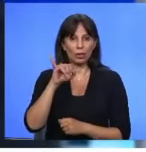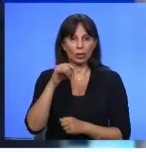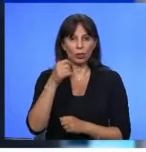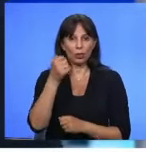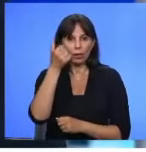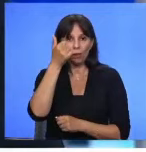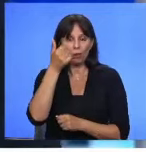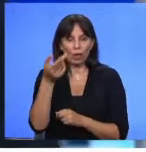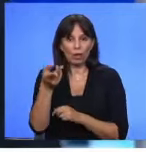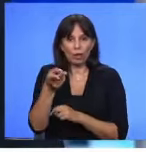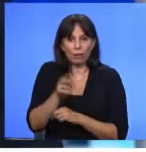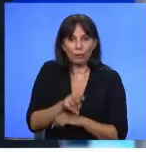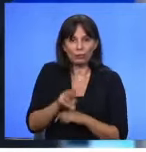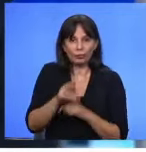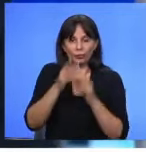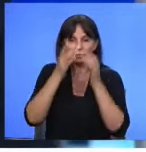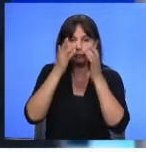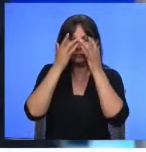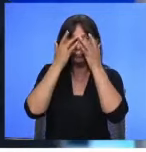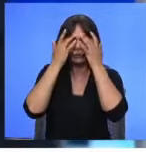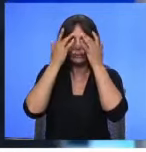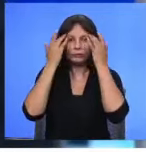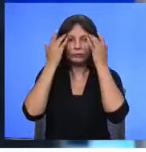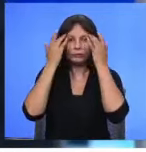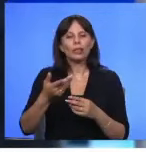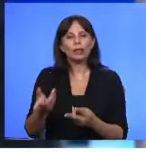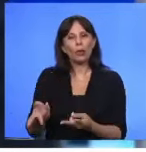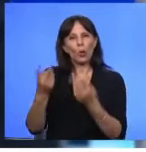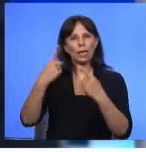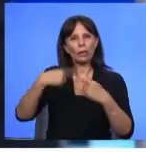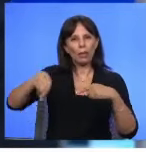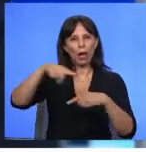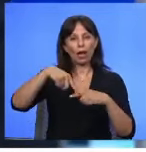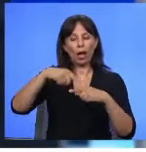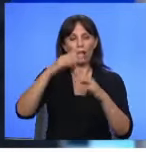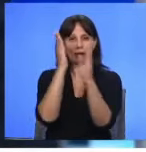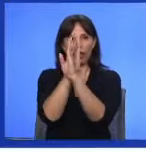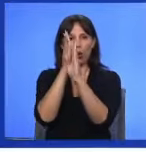ביותר, אנחנו מחזירים לתוך המעגל, זה שיקולים מאוד מאוד כבדים. כן, לא פשוט.